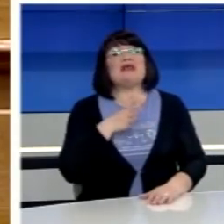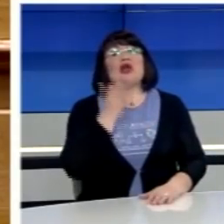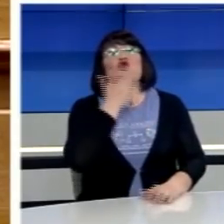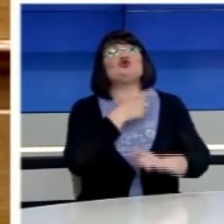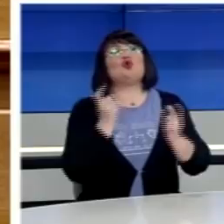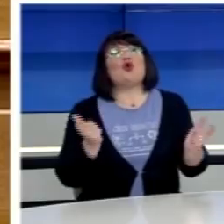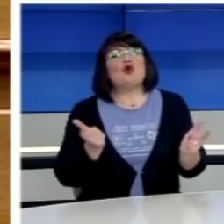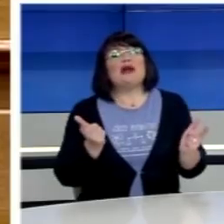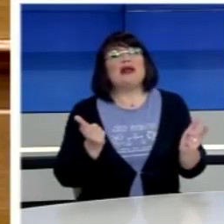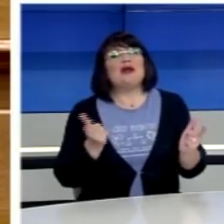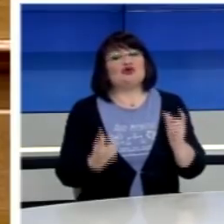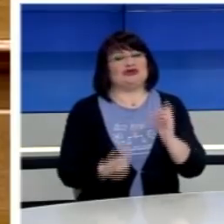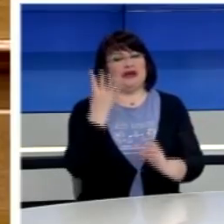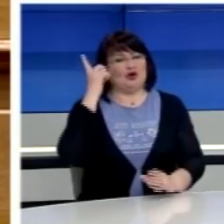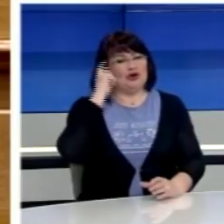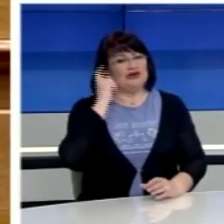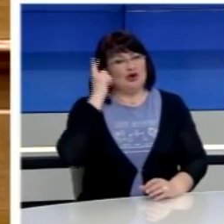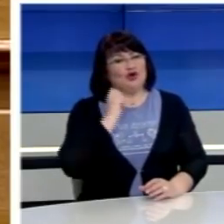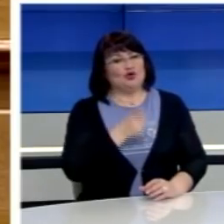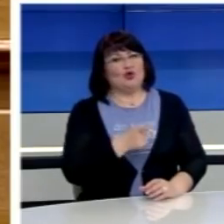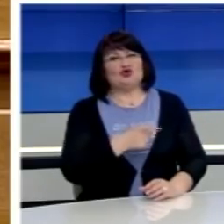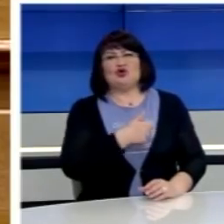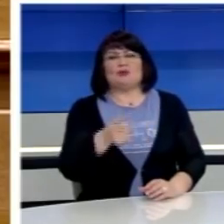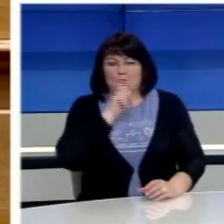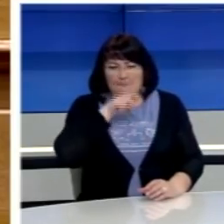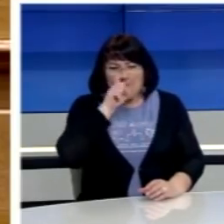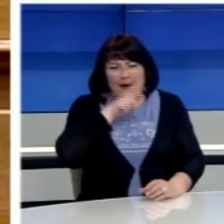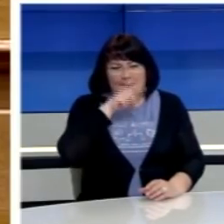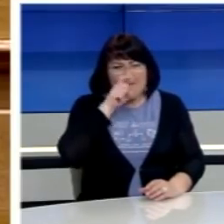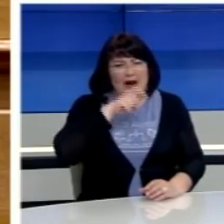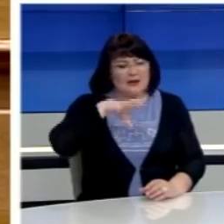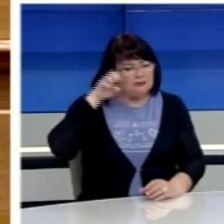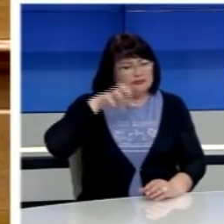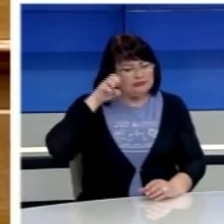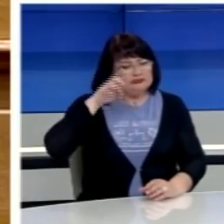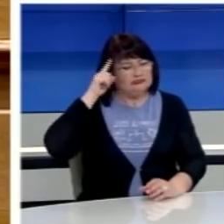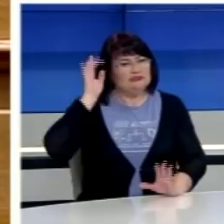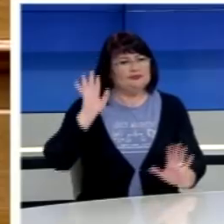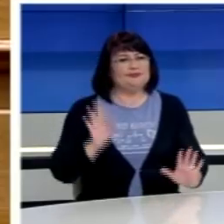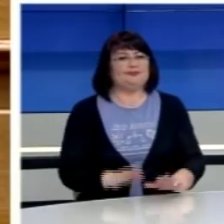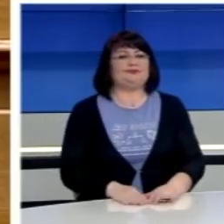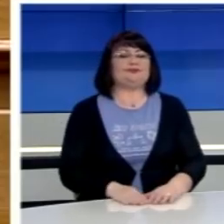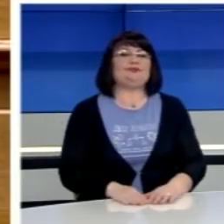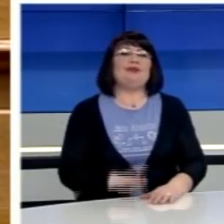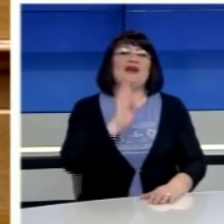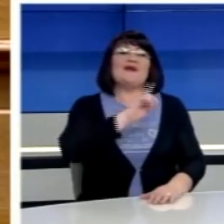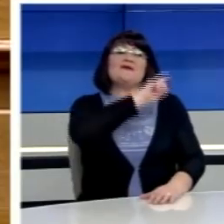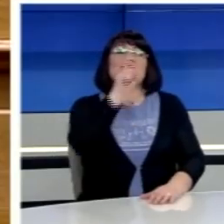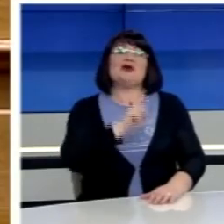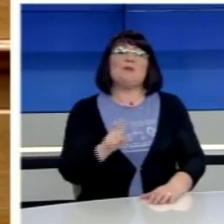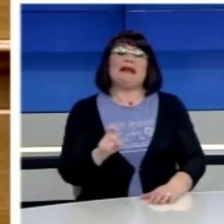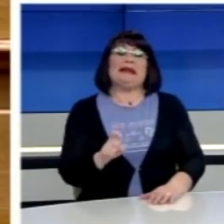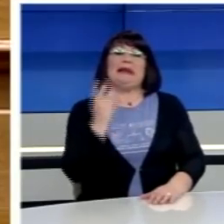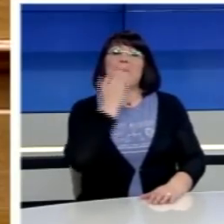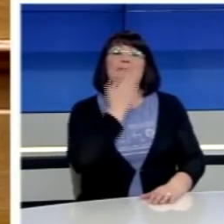σχολείο που θα δίνει σύγχρονες γνώσεις, όχι στήρα απομνημόνευση, αλλά βιωματική μάθηση. Το